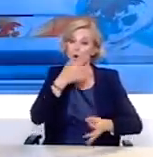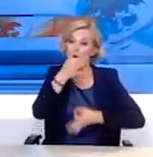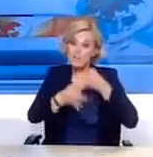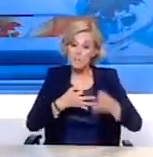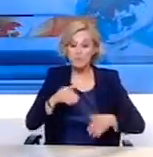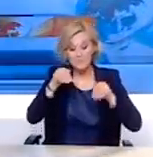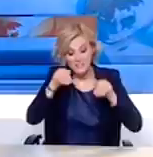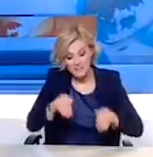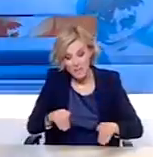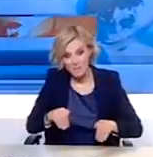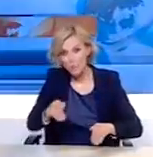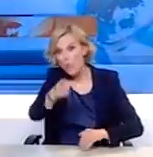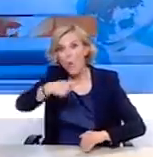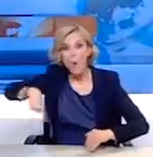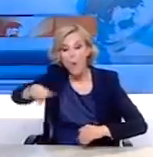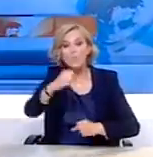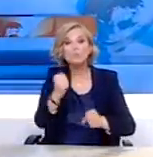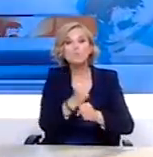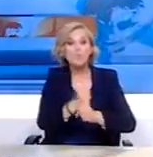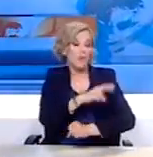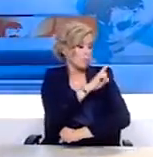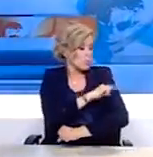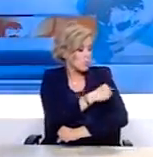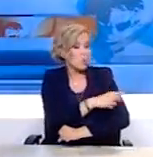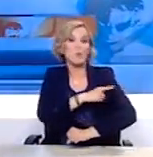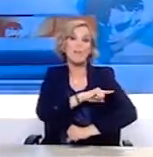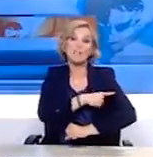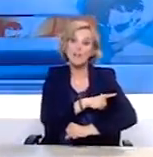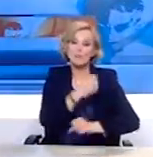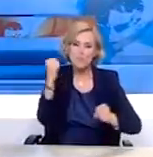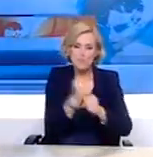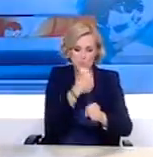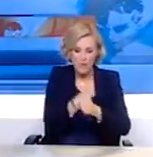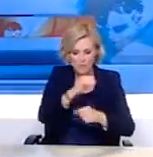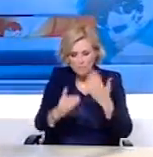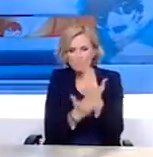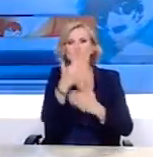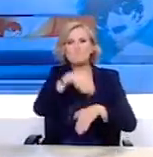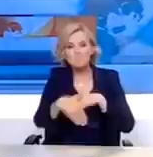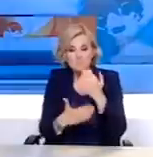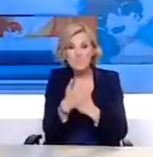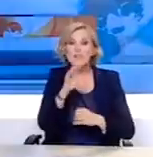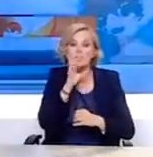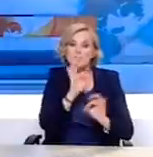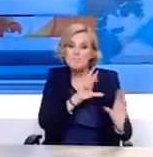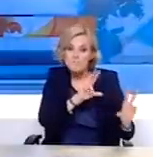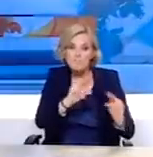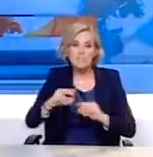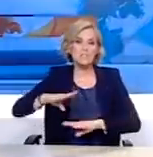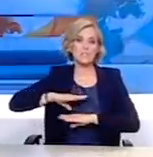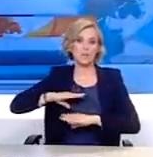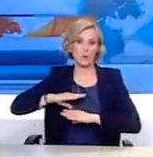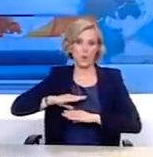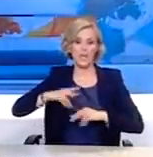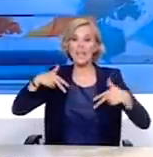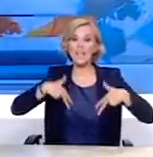ευγνωμοσύνης και σεβασμού προς τους γιατρούς και νοσηλευτές του ΕΣΥ, οι οποίοι βρίσκονται στην πρώτη γραμμή της αντιμετώπισης της πανδημίας του κορονοϊού, το Υπουργείο Πολιτισμού και